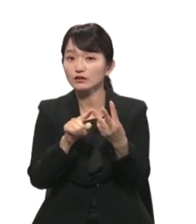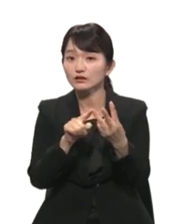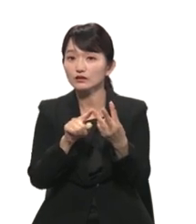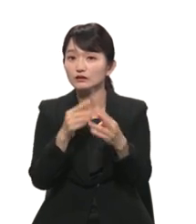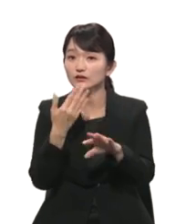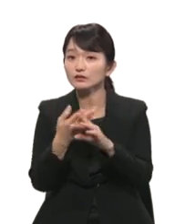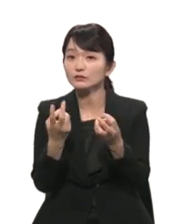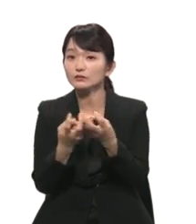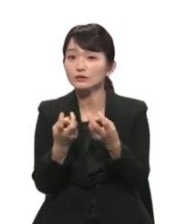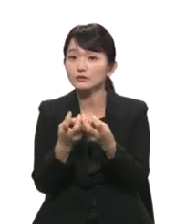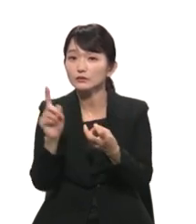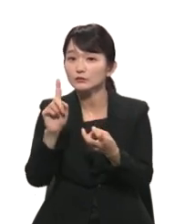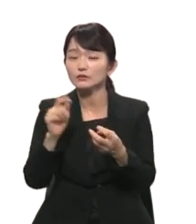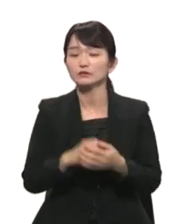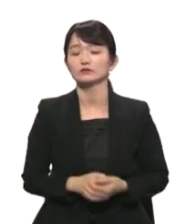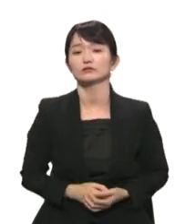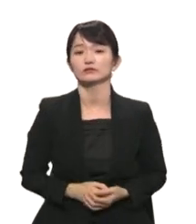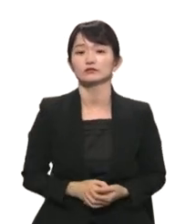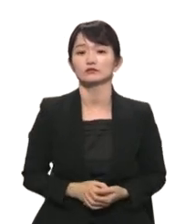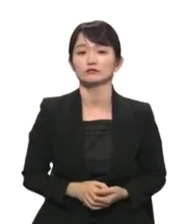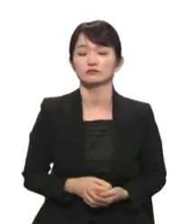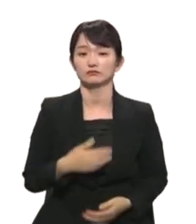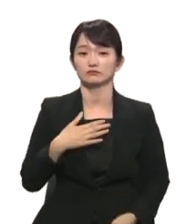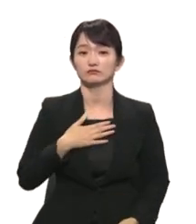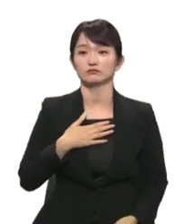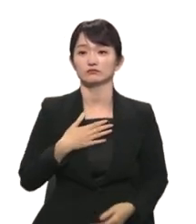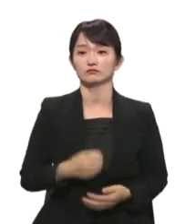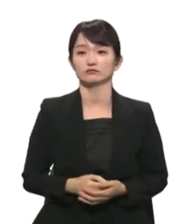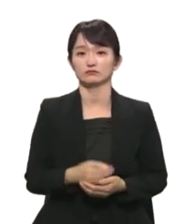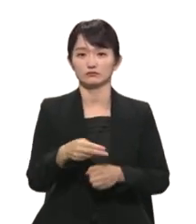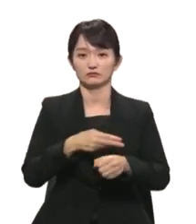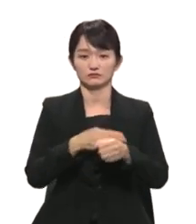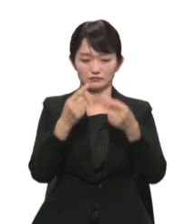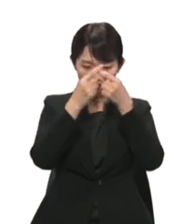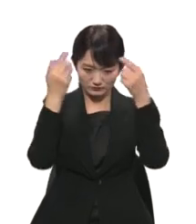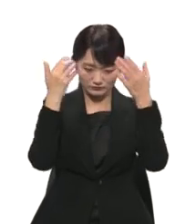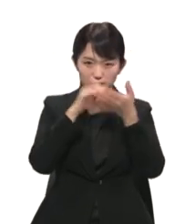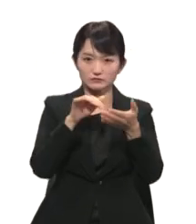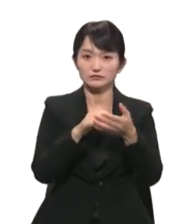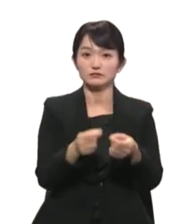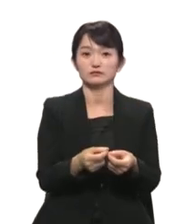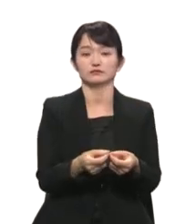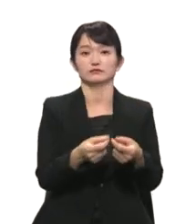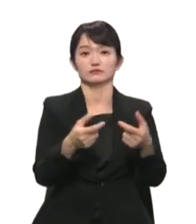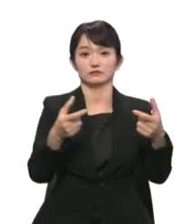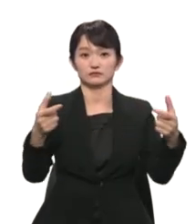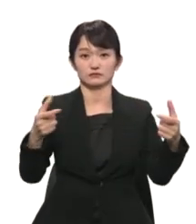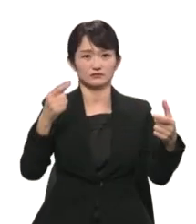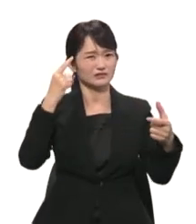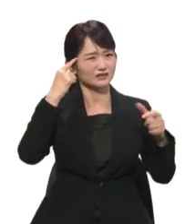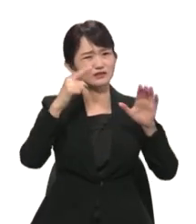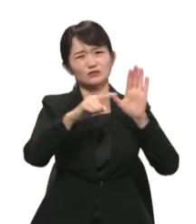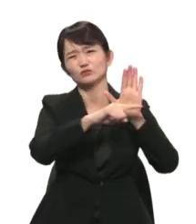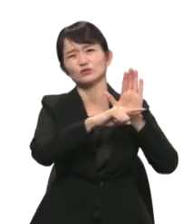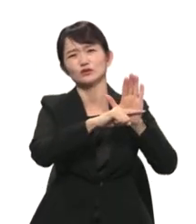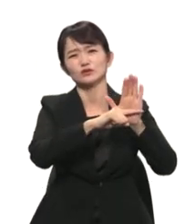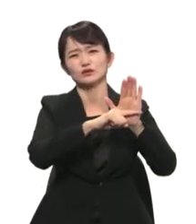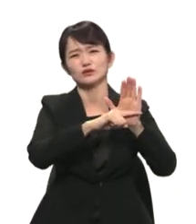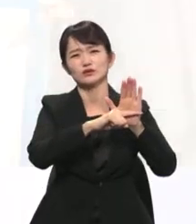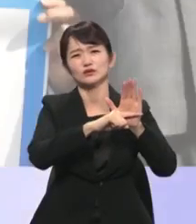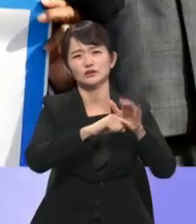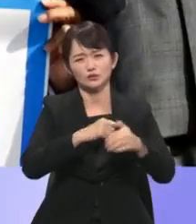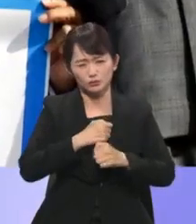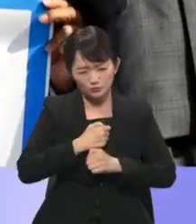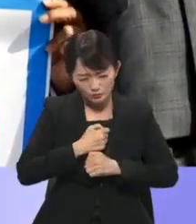생각하세요 뭐 저부터 말씀드리면 저는 의대 정원을 늘리는 것에 대해서 대단히 부정적이고 또 신중해야 된다고